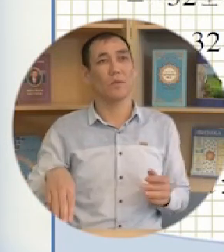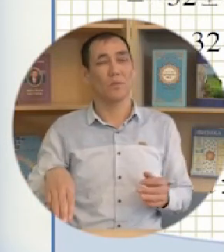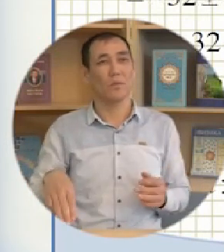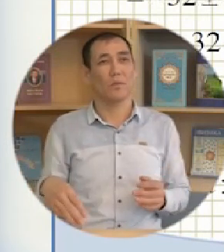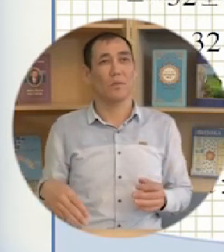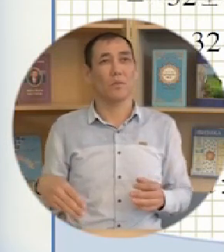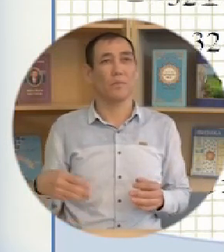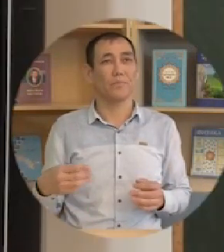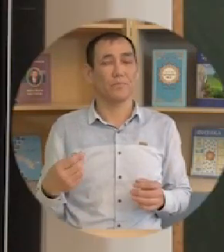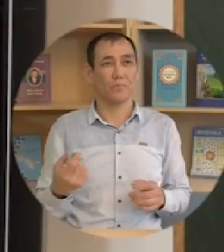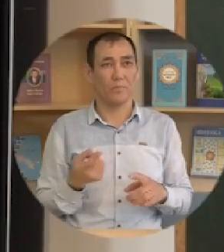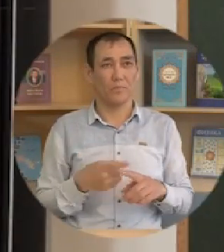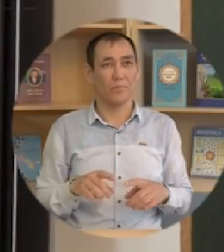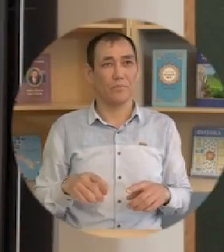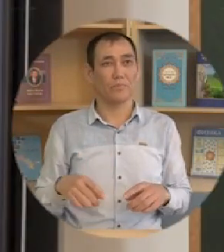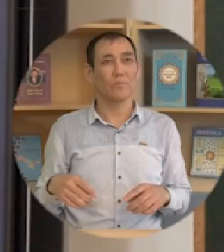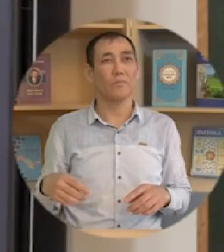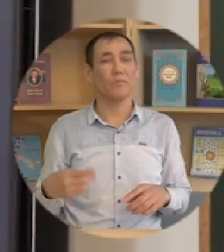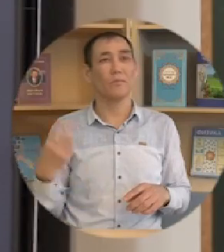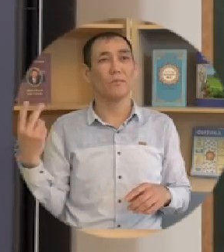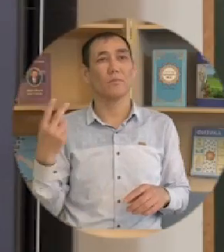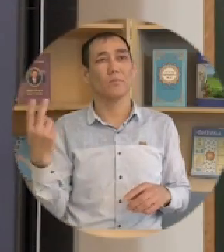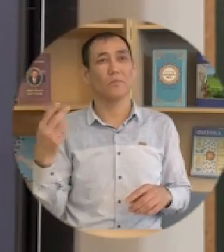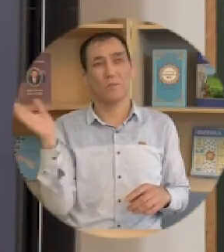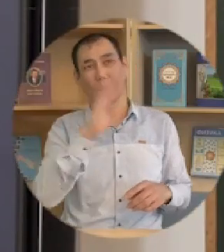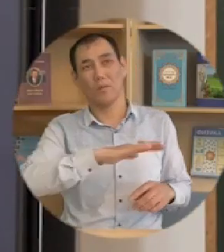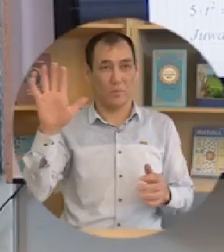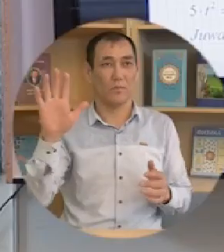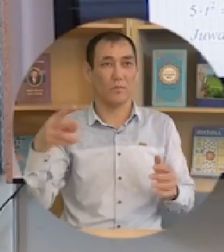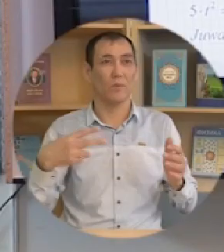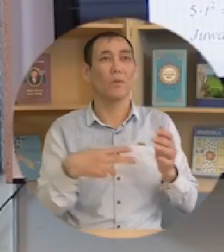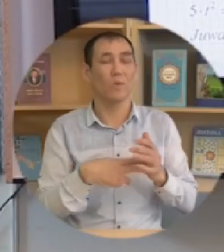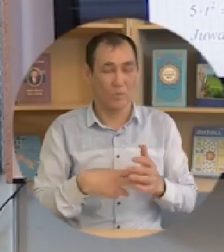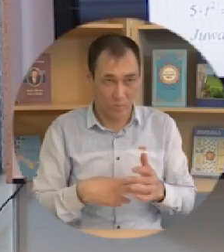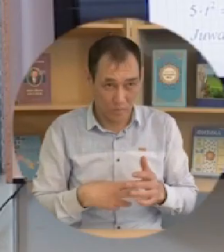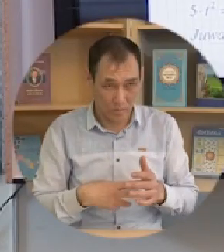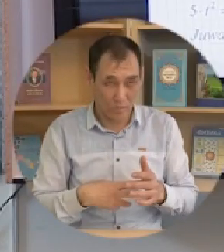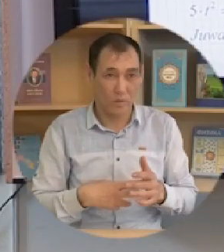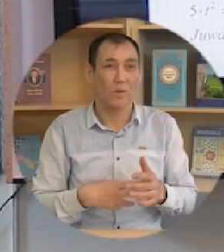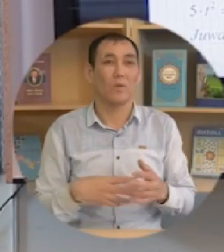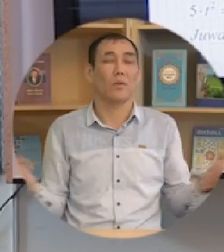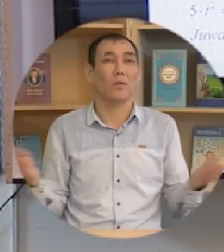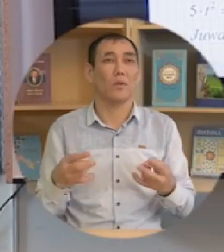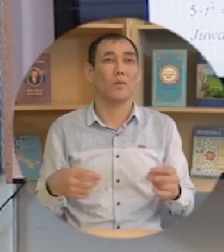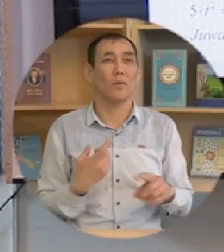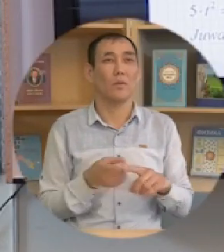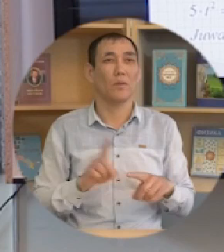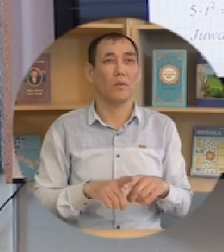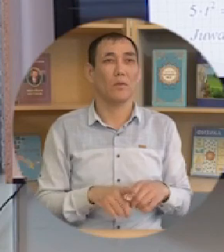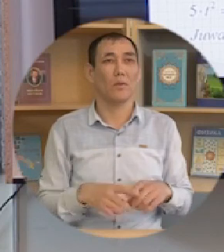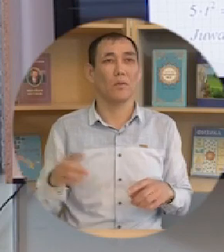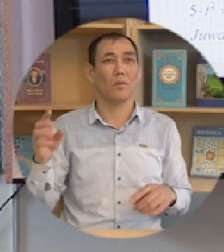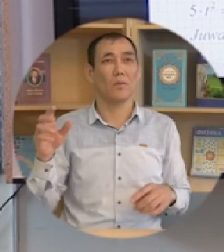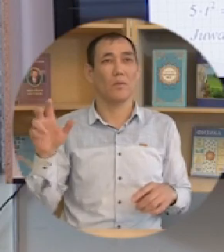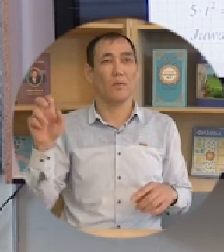Бұнда біздер бұл жерде теңлеменің екі тарапында 5-ке бөлінуі керек болғанлығы үшін